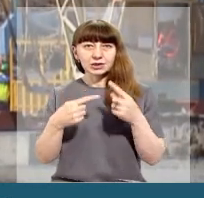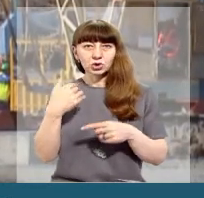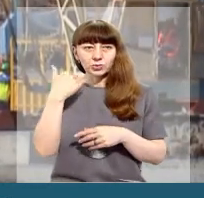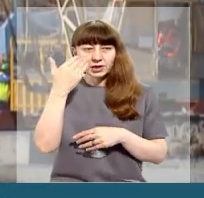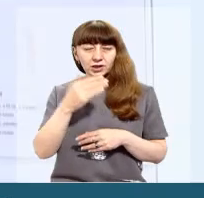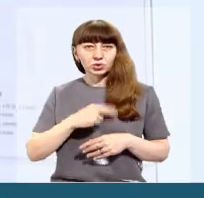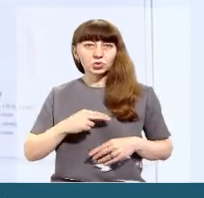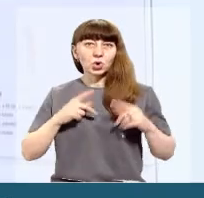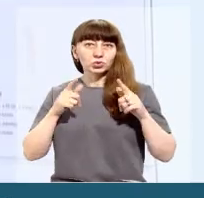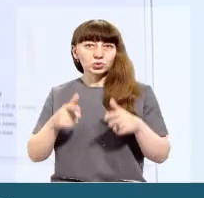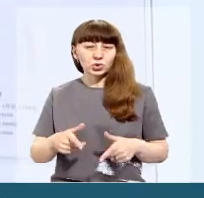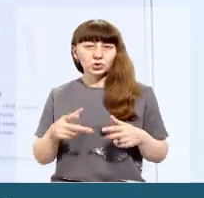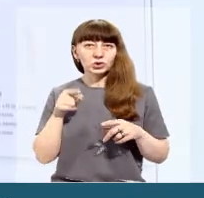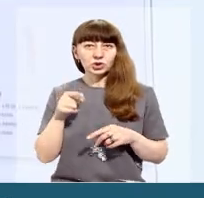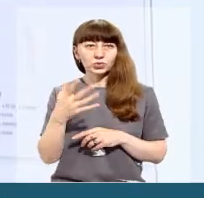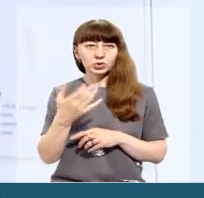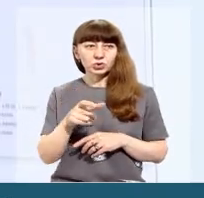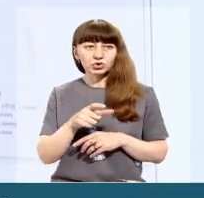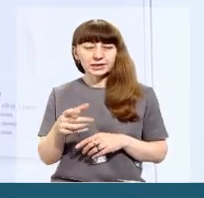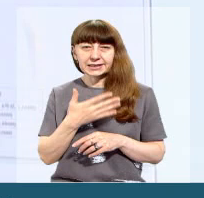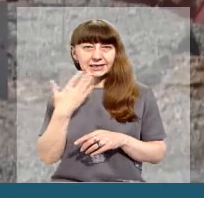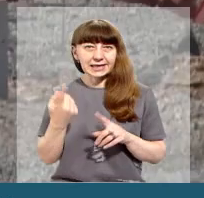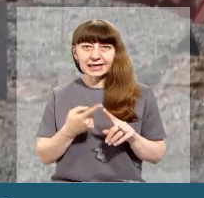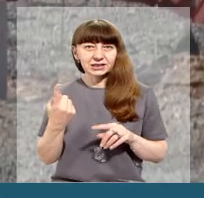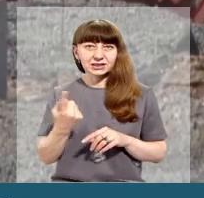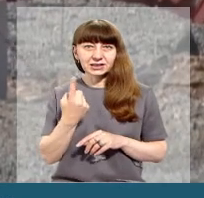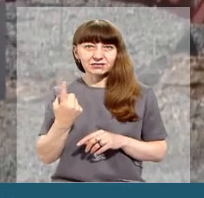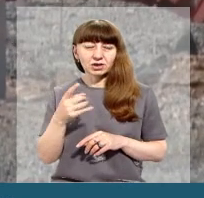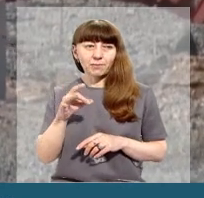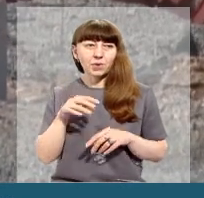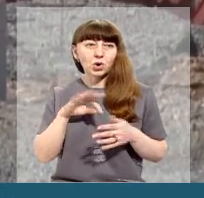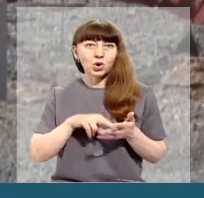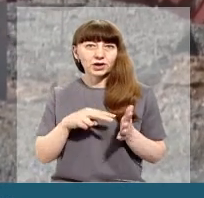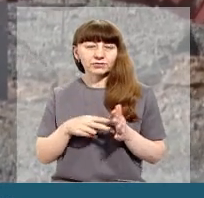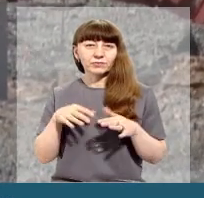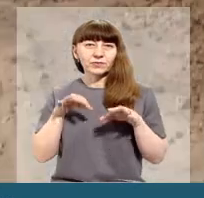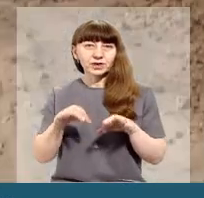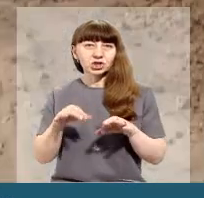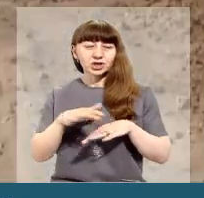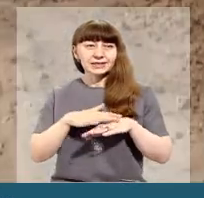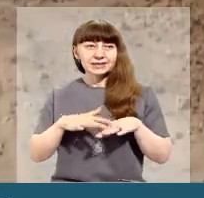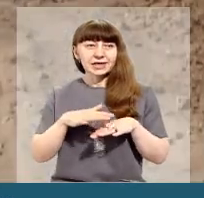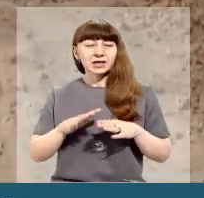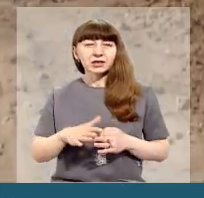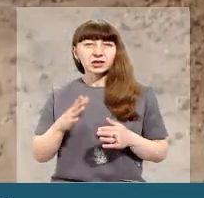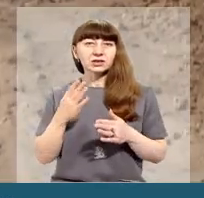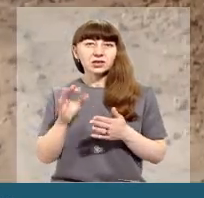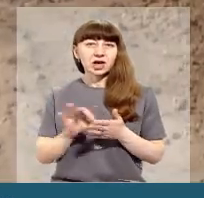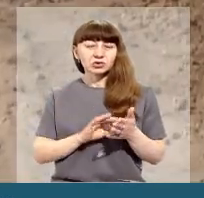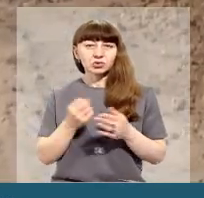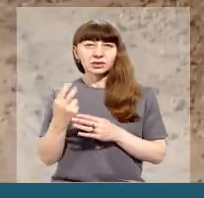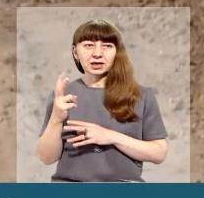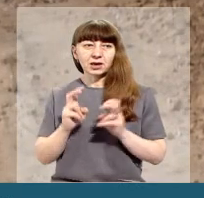Будет трудоустроено 1500 человек. И это не единственный проект в сфере машиностроения. Также будет дан старт работы сразу